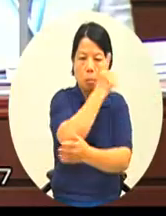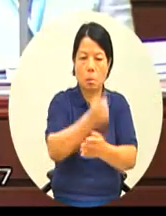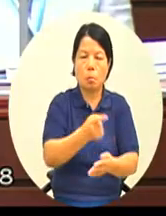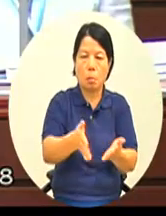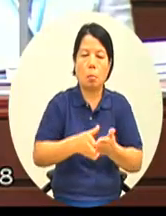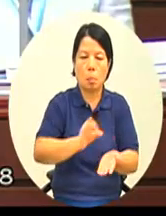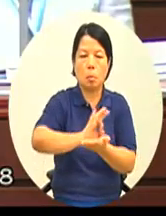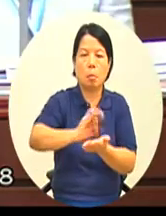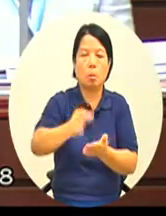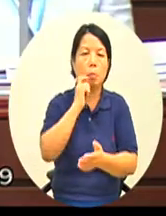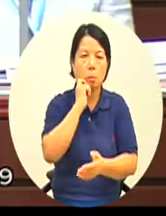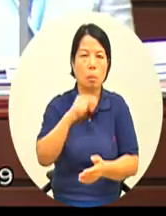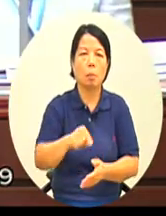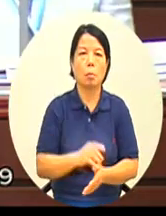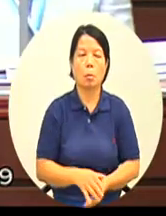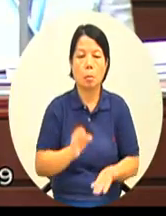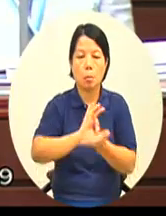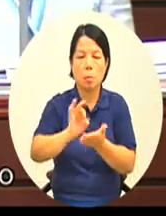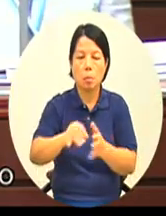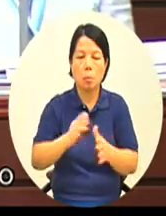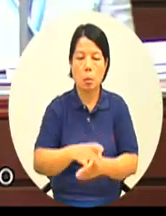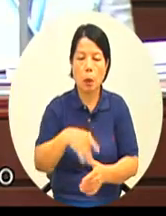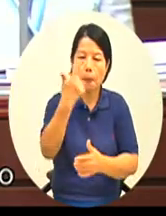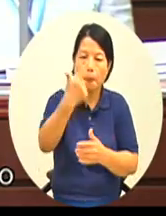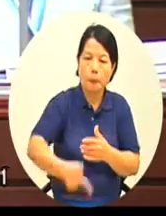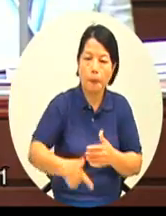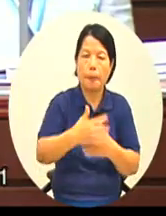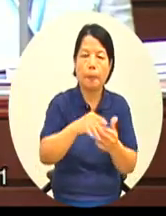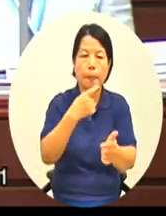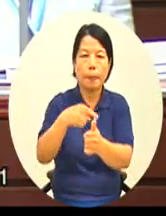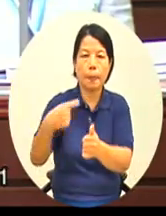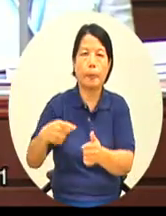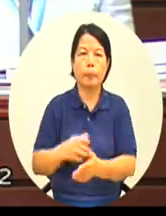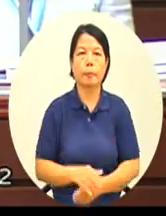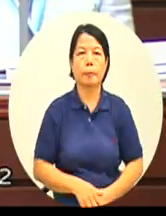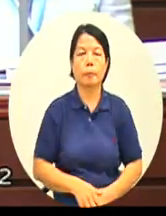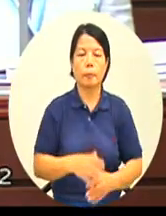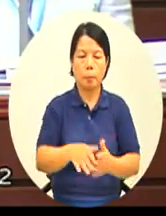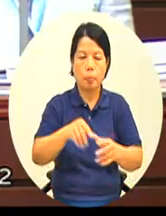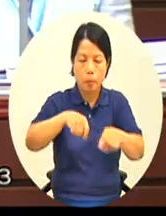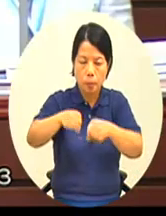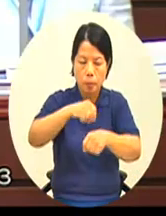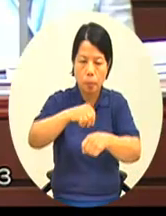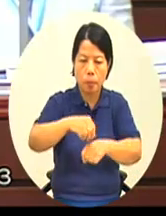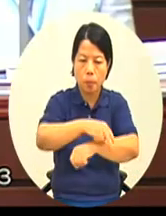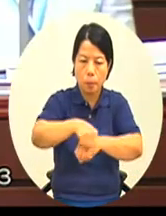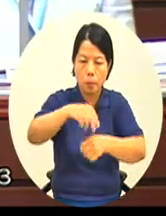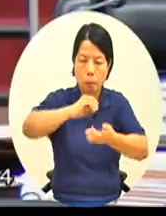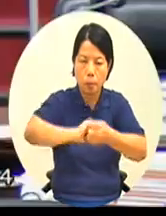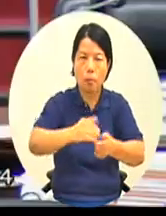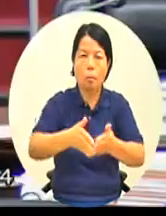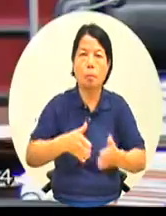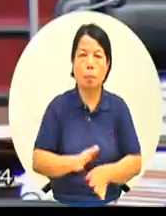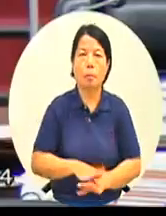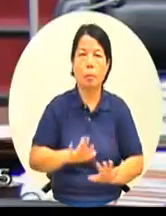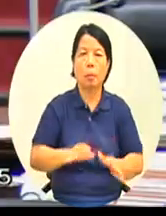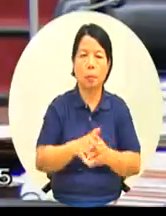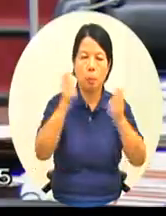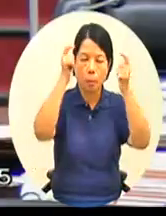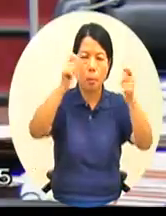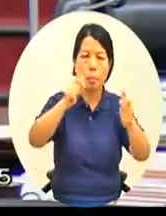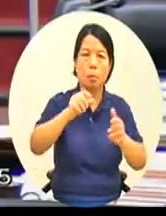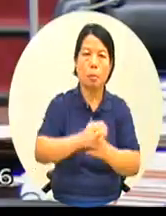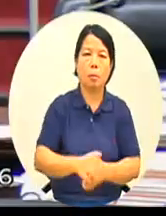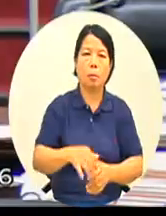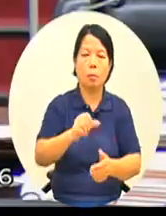所以我们现在这个时候是采渐进辅导方式，请他们拟定提拨 的计划。所以高雄市刚刚开罚的那一家啊，不就